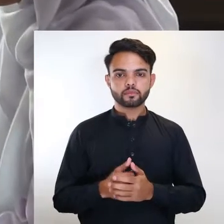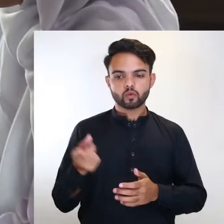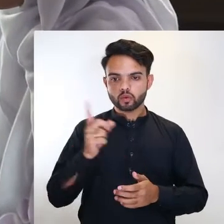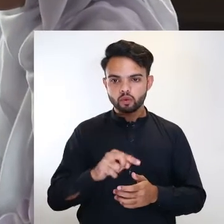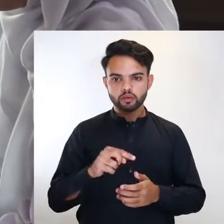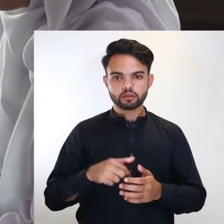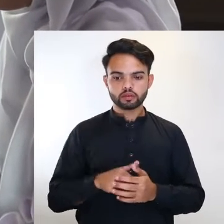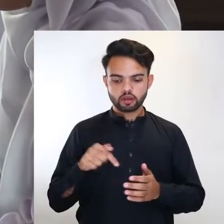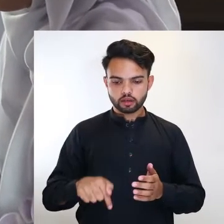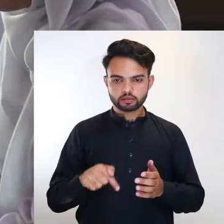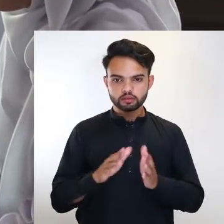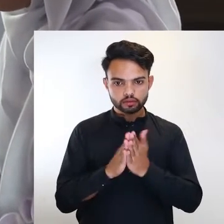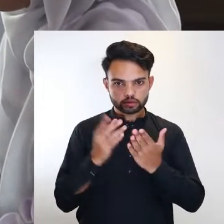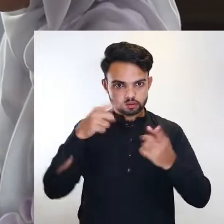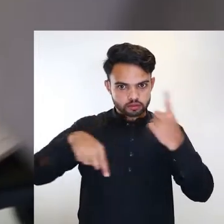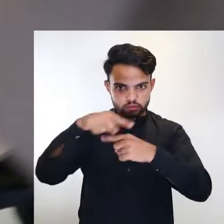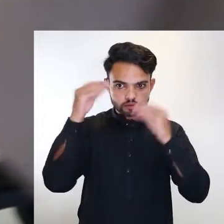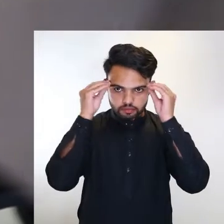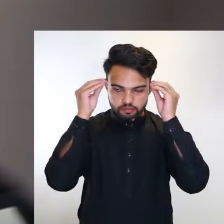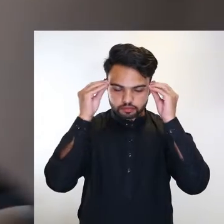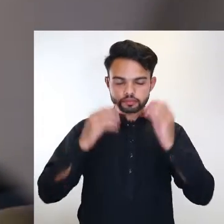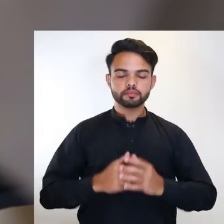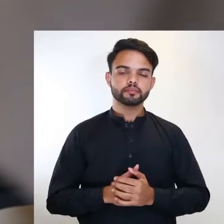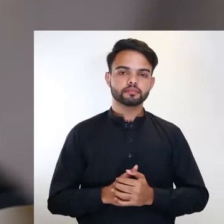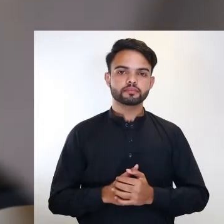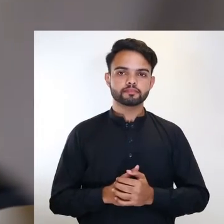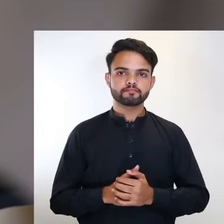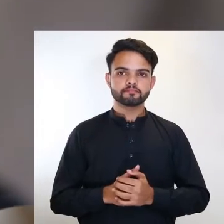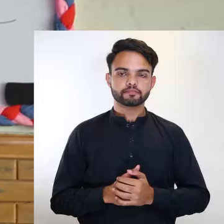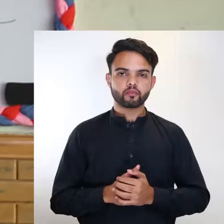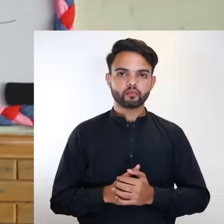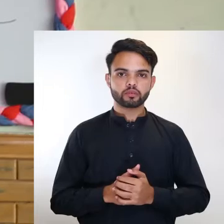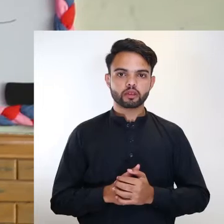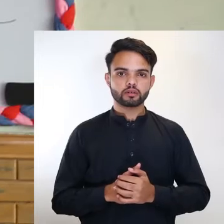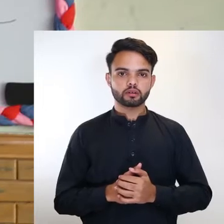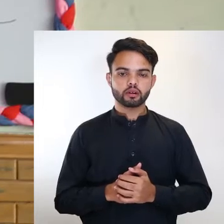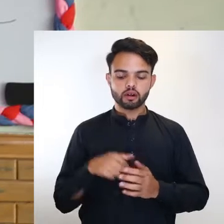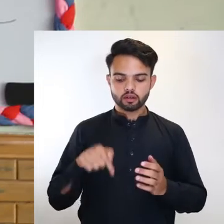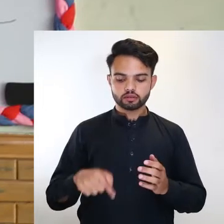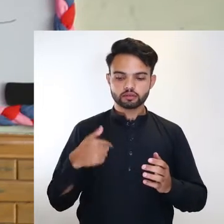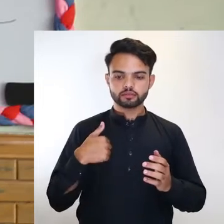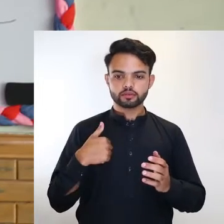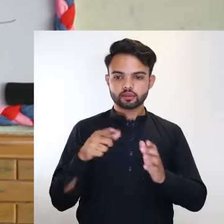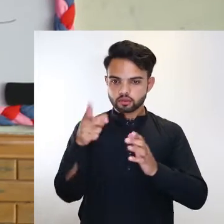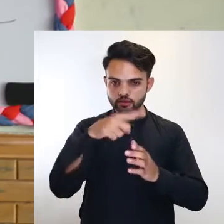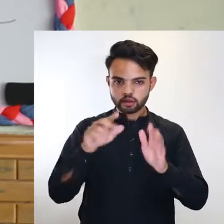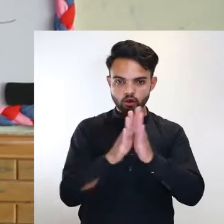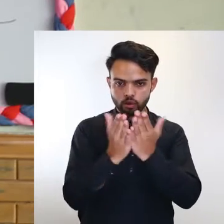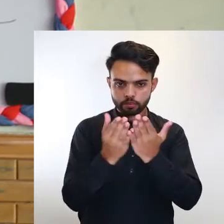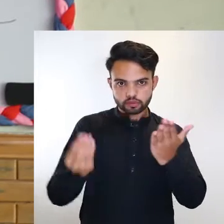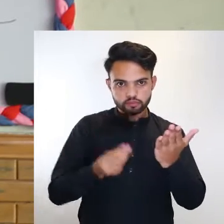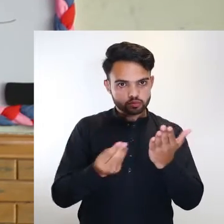अच्छा, आज का सबक सब बच्चों को समझ में आ गया है? yes. आपने अपनी कॉपीज़ में उसको लिख लिया